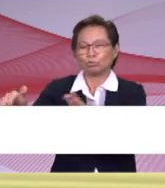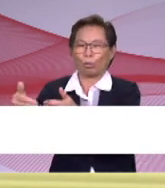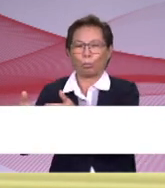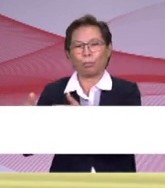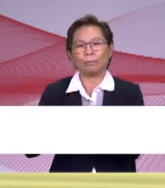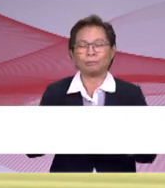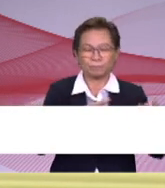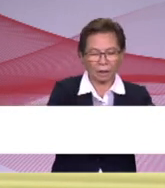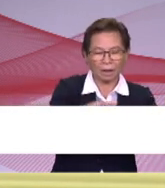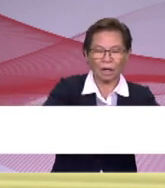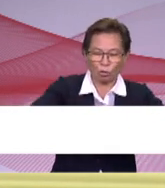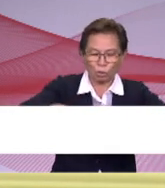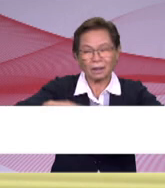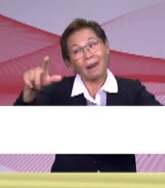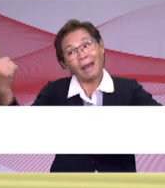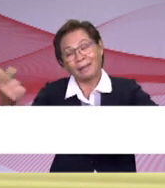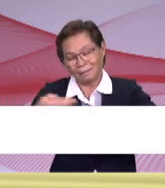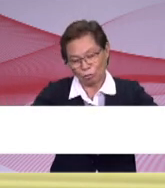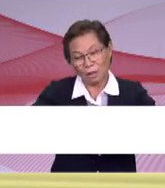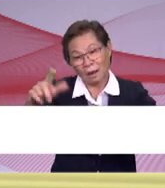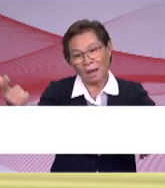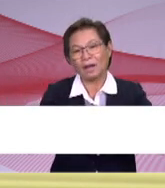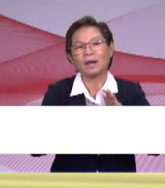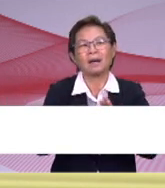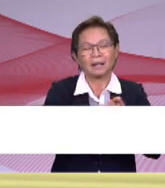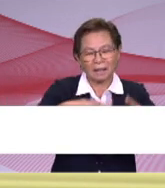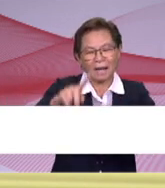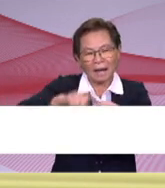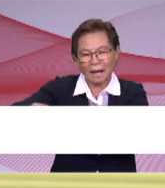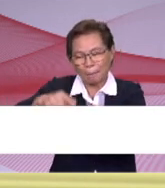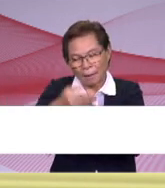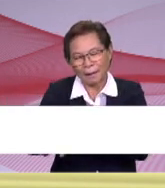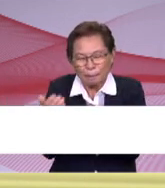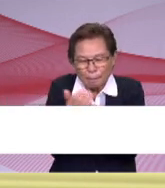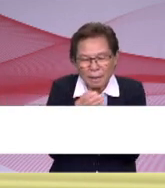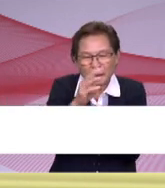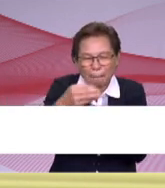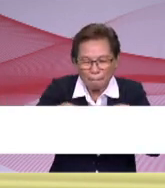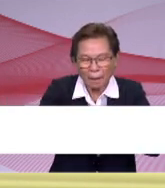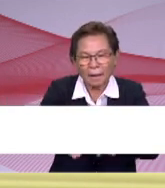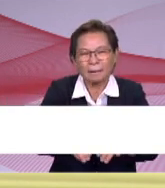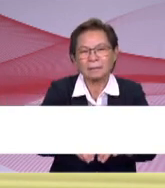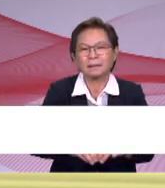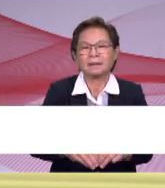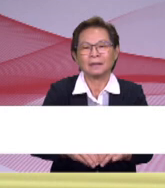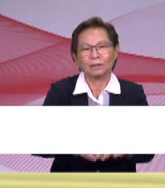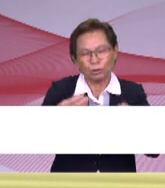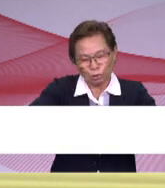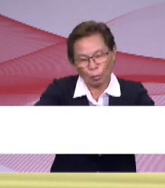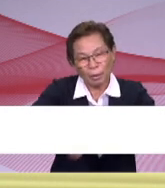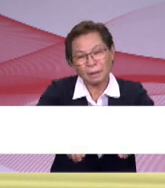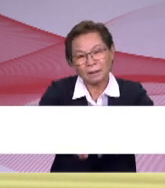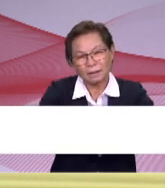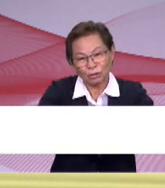Kedai-kedai runcit yang lain, kedai serba nikah, minimart, departmental